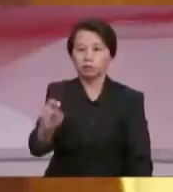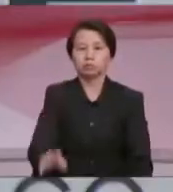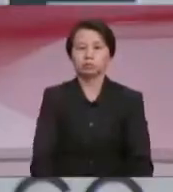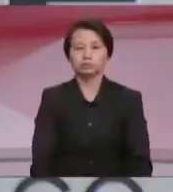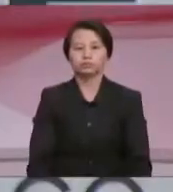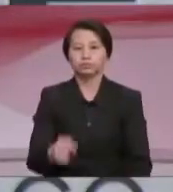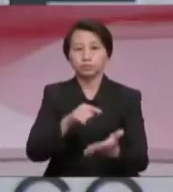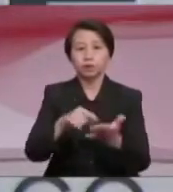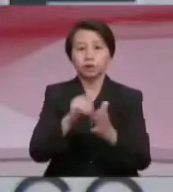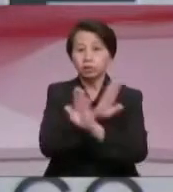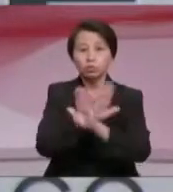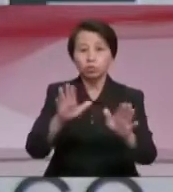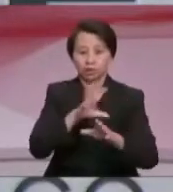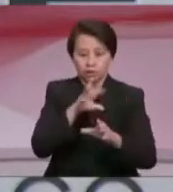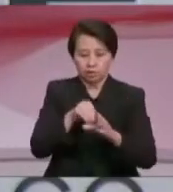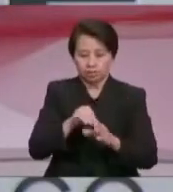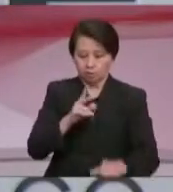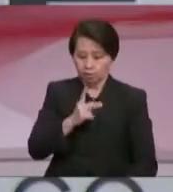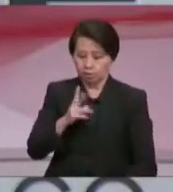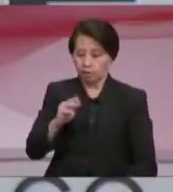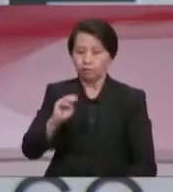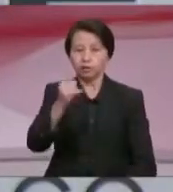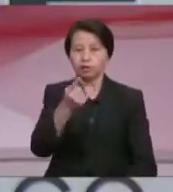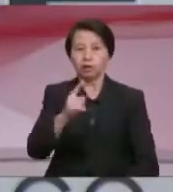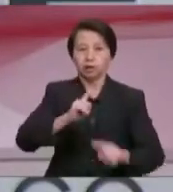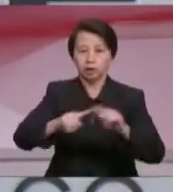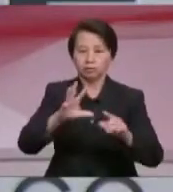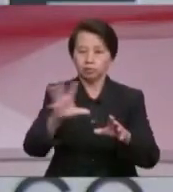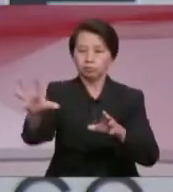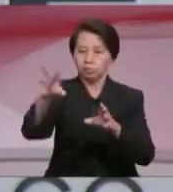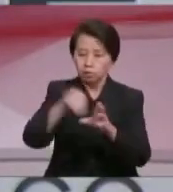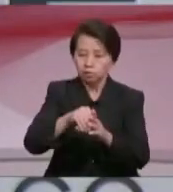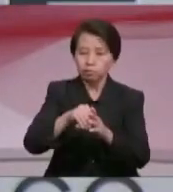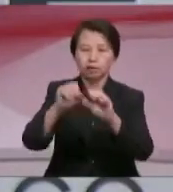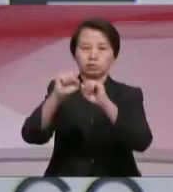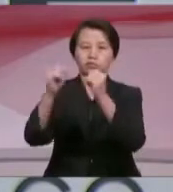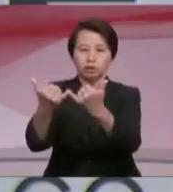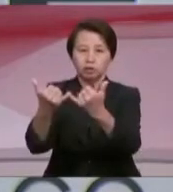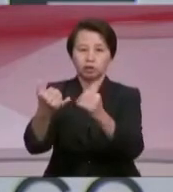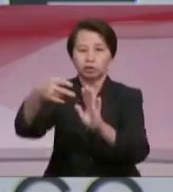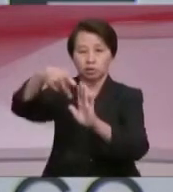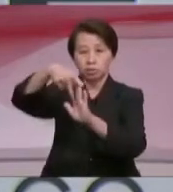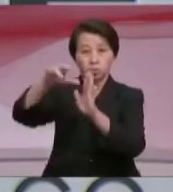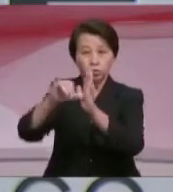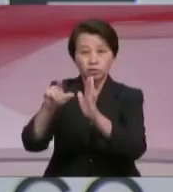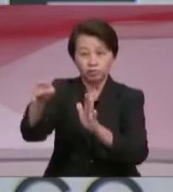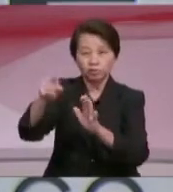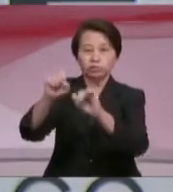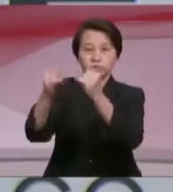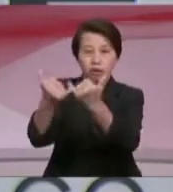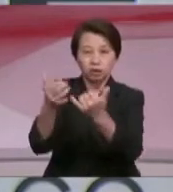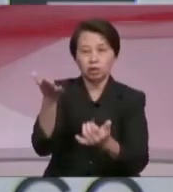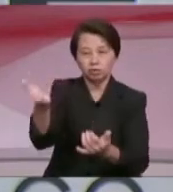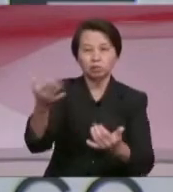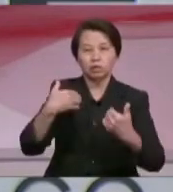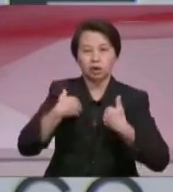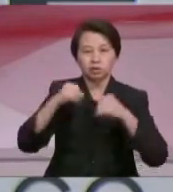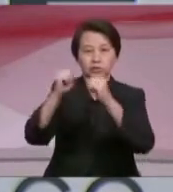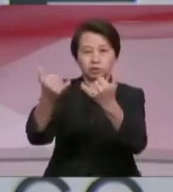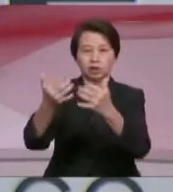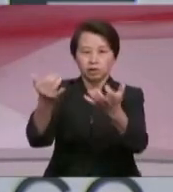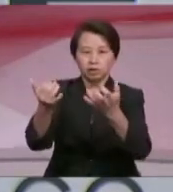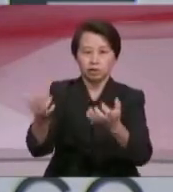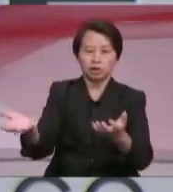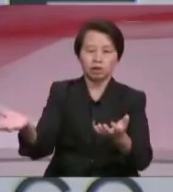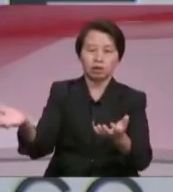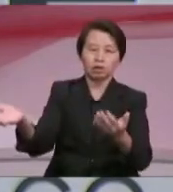melibatkan Kementerian Kesihatan, dia melibatkan syarikat penerbangan. Jadi polisi syarikat penerbangan contohnya, ada mereka yang nak pulang